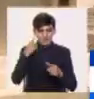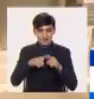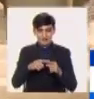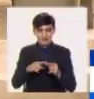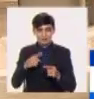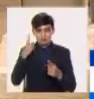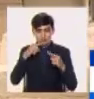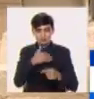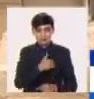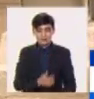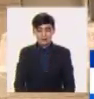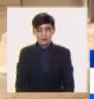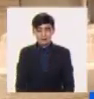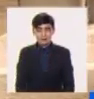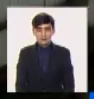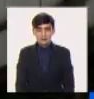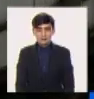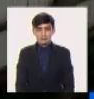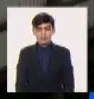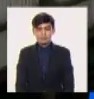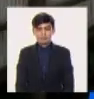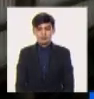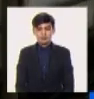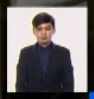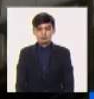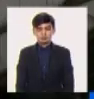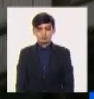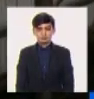технологий. Индира Какимова, Кирилл Ефремов, Восточно-Казахстанская область.